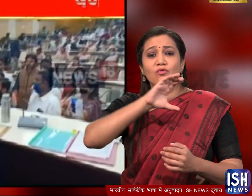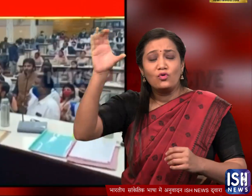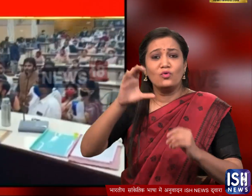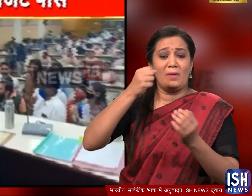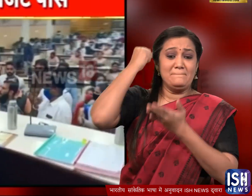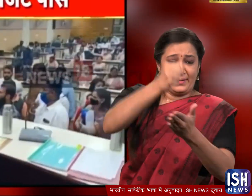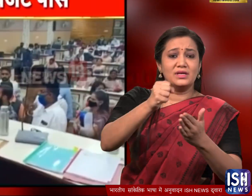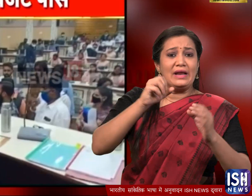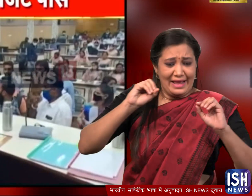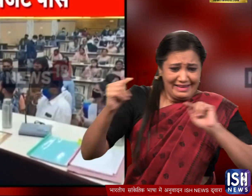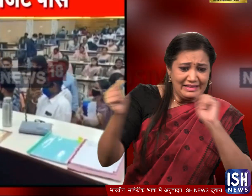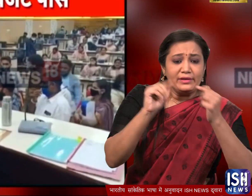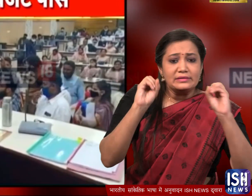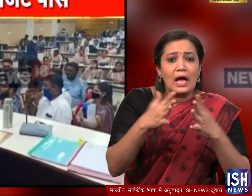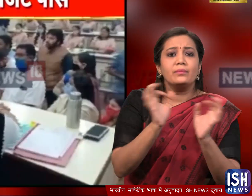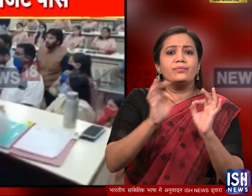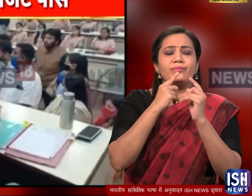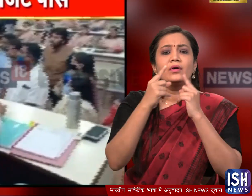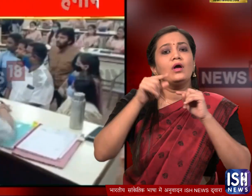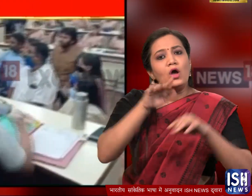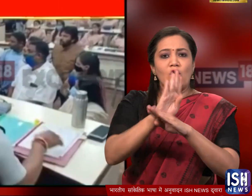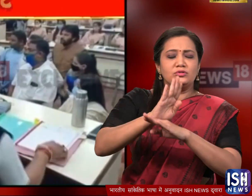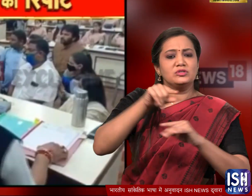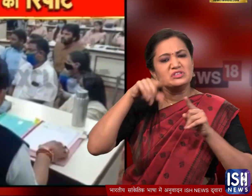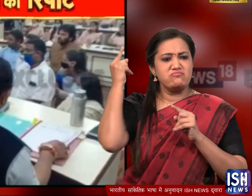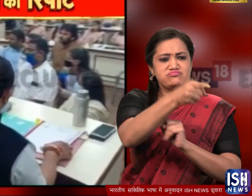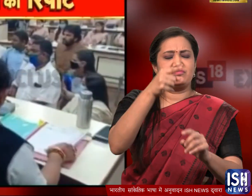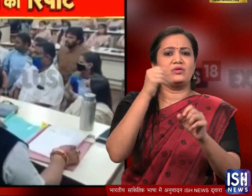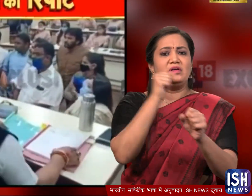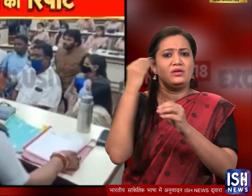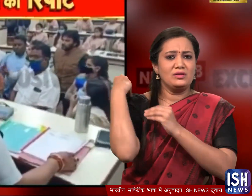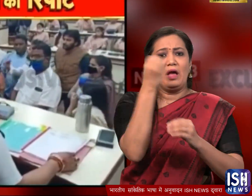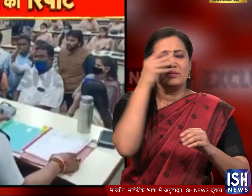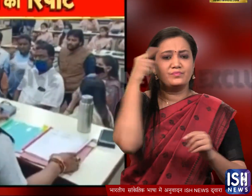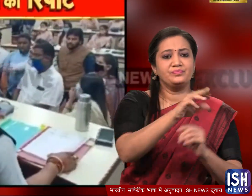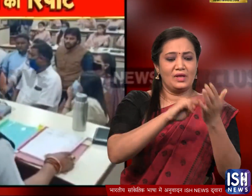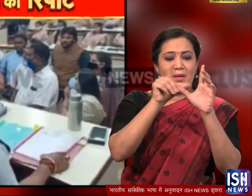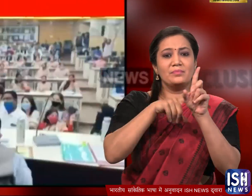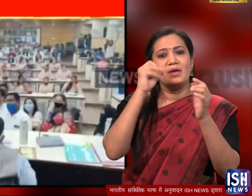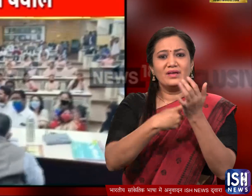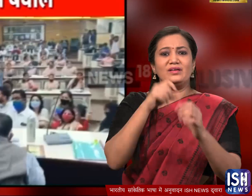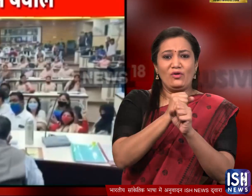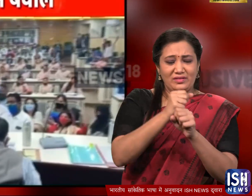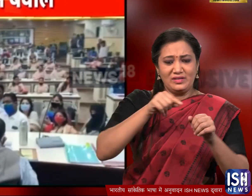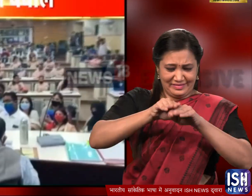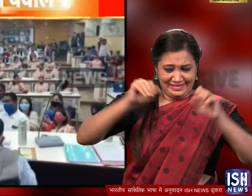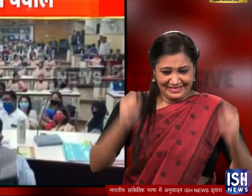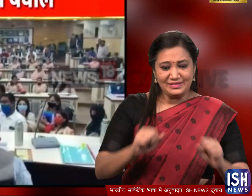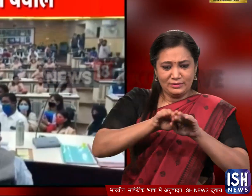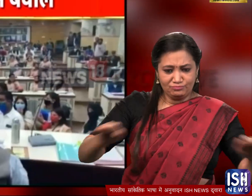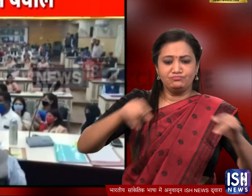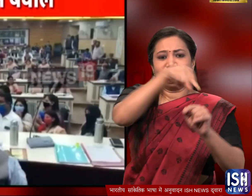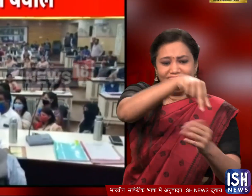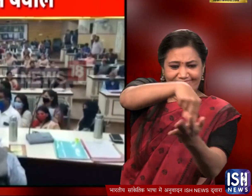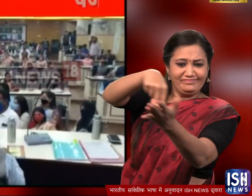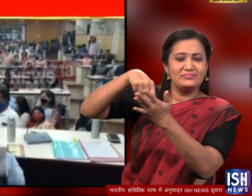245 करोड़ रुपए के बजट पर चर्चा शुरू भी नहीं हुई और कांग्रेस पार्षदों ने सत्ता पक्ष पर घोटाले का आरोप लगा दिया। मेयर गोविंद सिंह टाक की मेज के